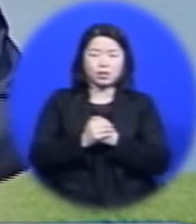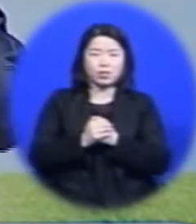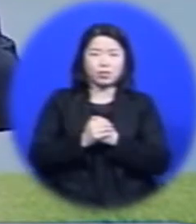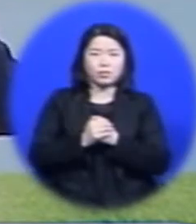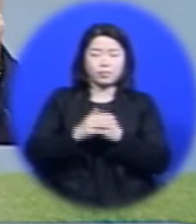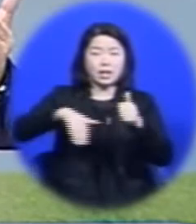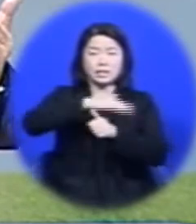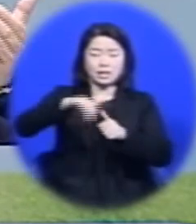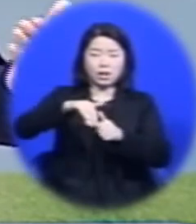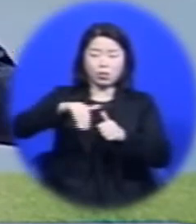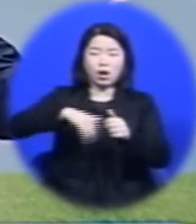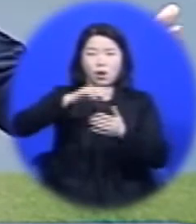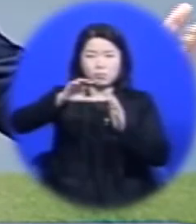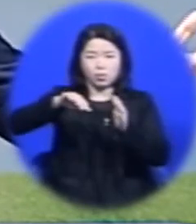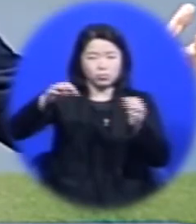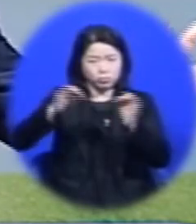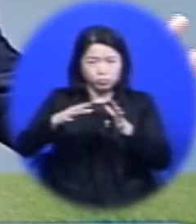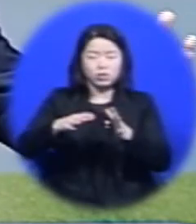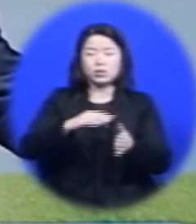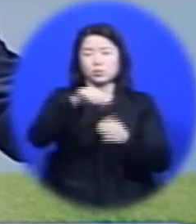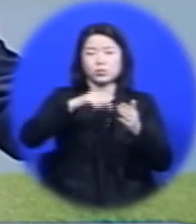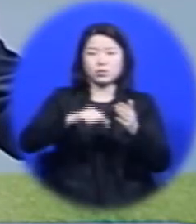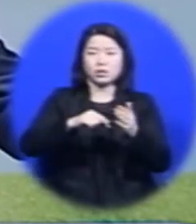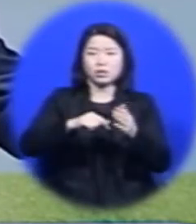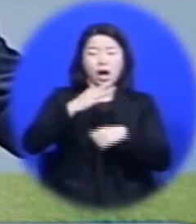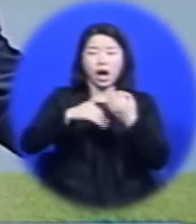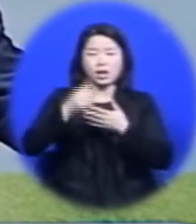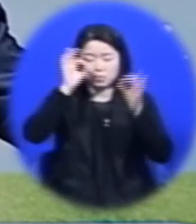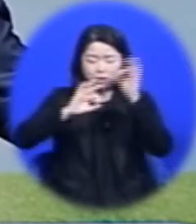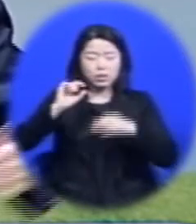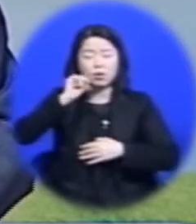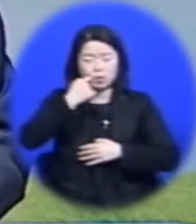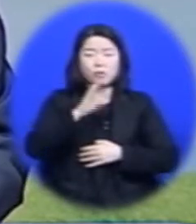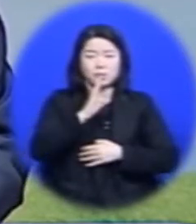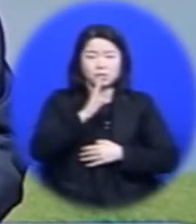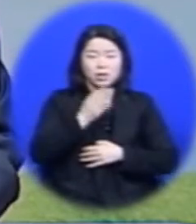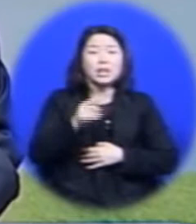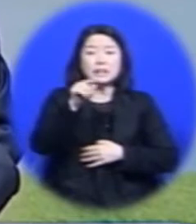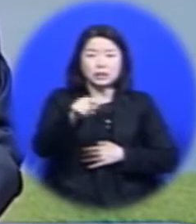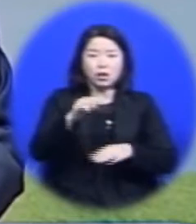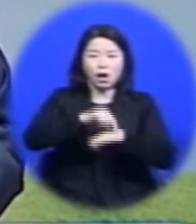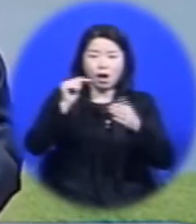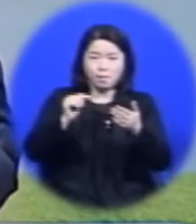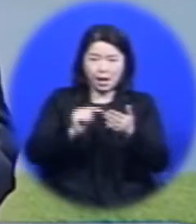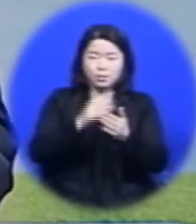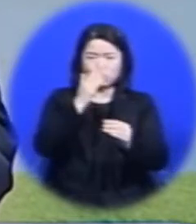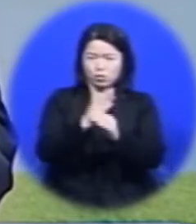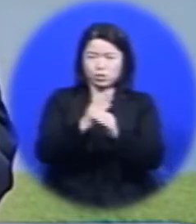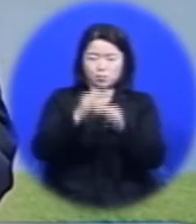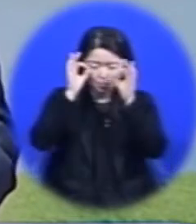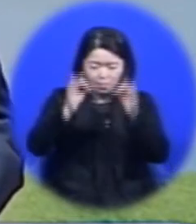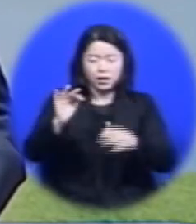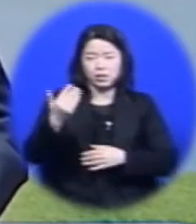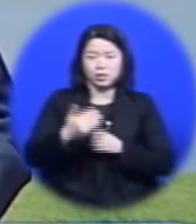상황과 환경 속에서 나 하나님이 살아계신 것을 찾아보기 어렵습니다 그 여러분의 마음의 중심을 보아야